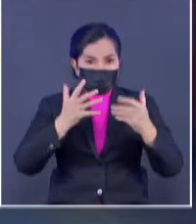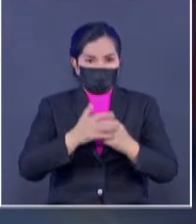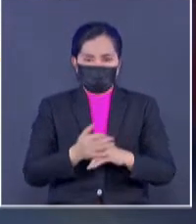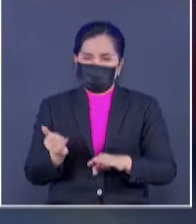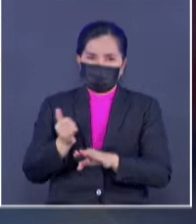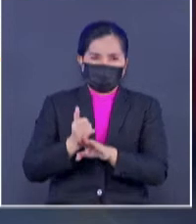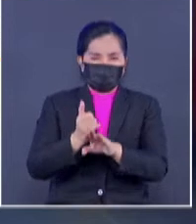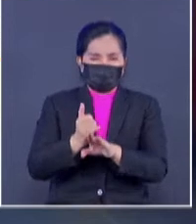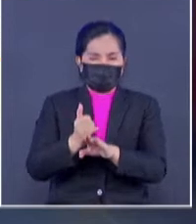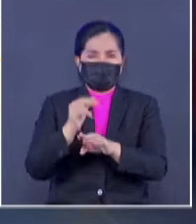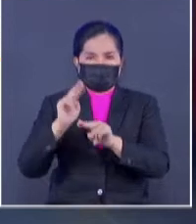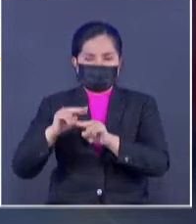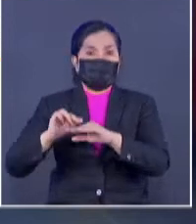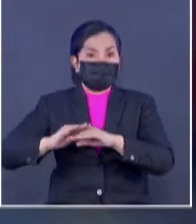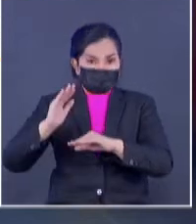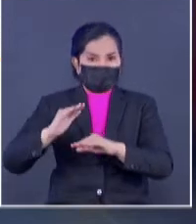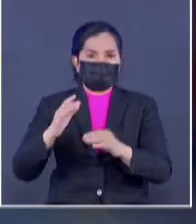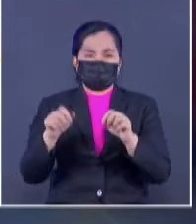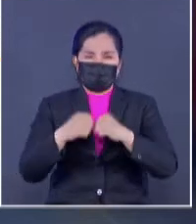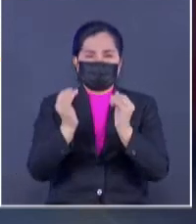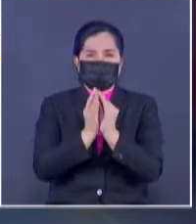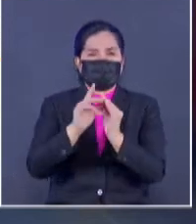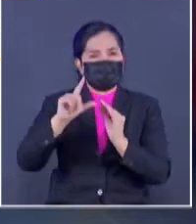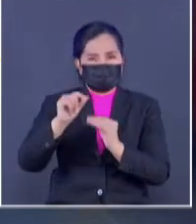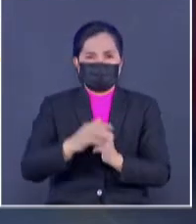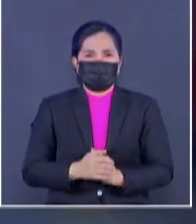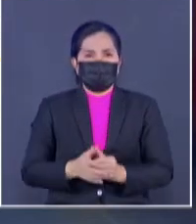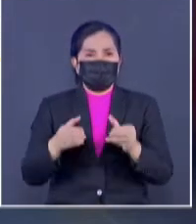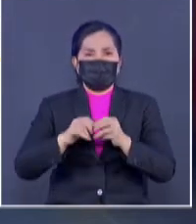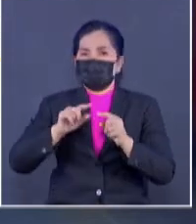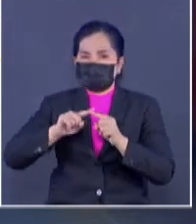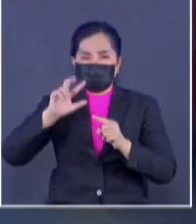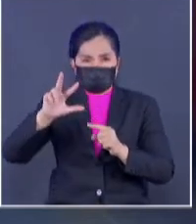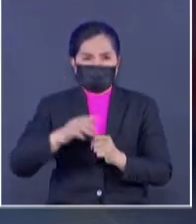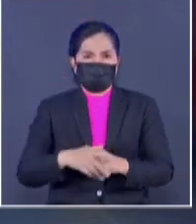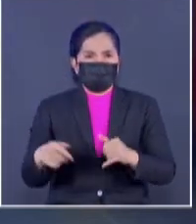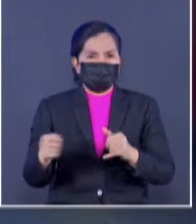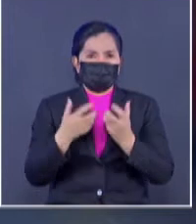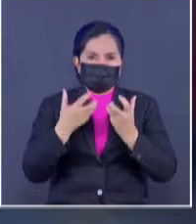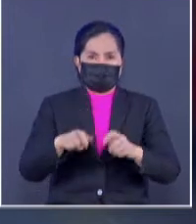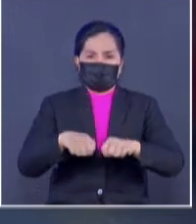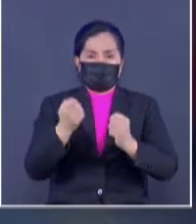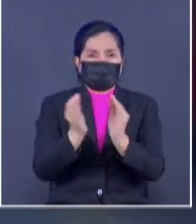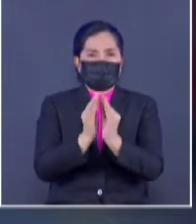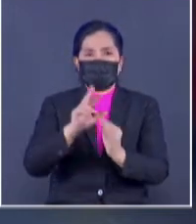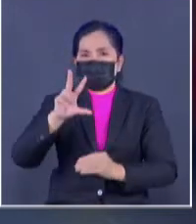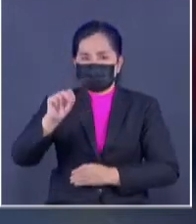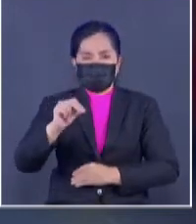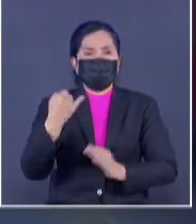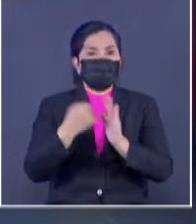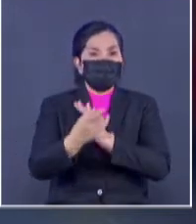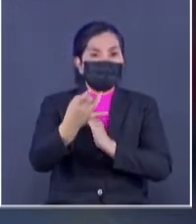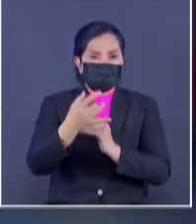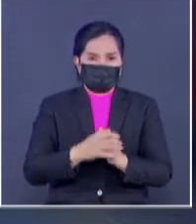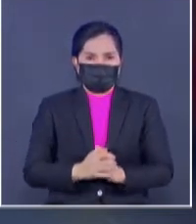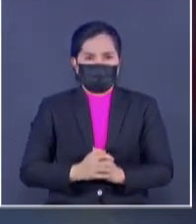ทุกผู้โดยสารเกินจำนวนที่นั่งก็โดนอีก20คะแนนส่วนกลุ่มที่3ค่ะอันนี้หนักหน่อย30คะแนนอย่างเช่นกระ